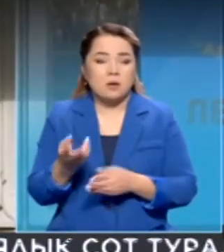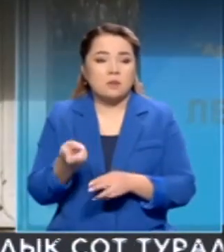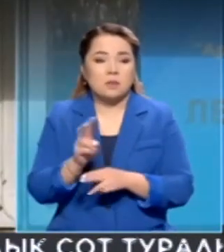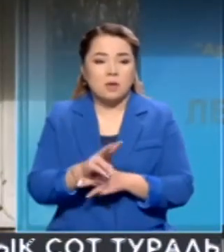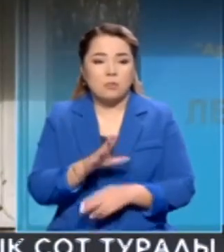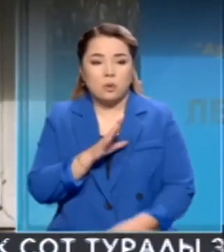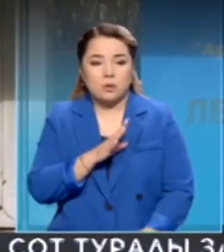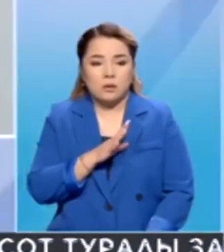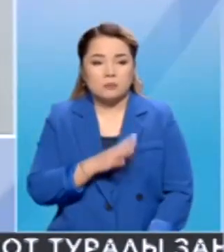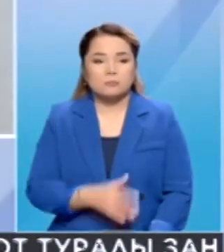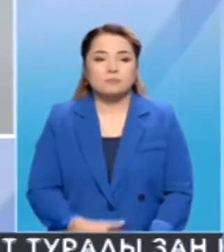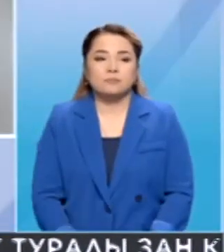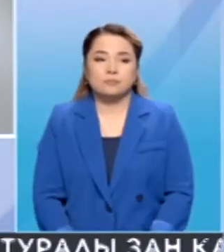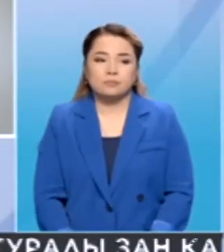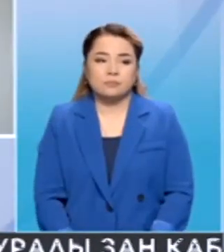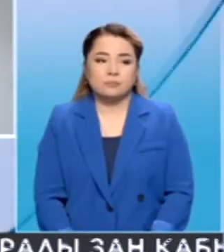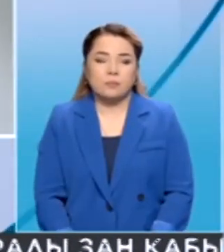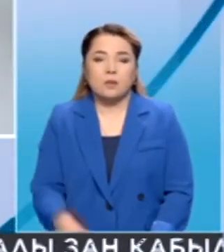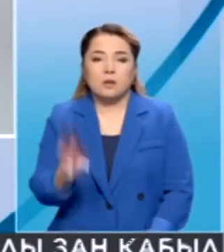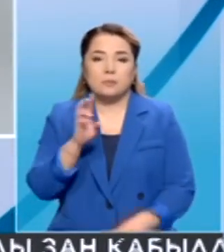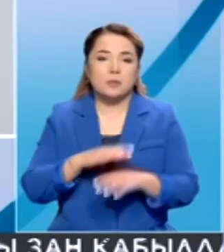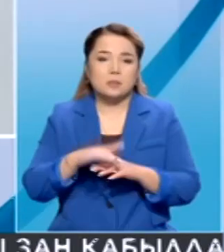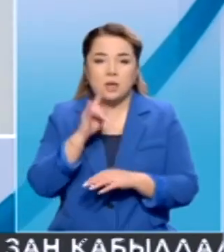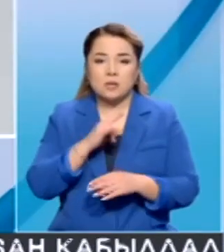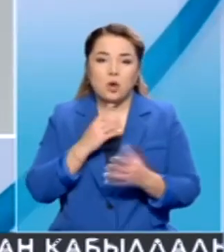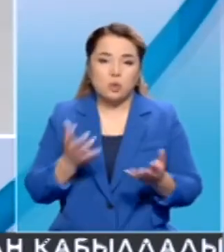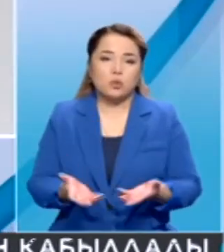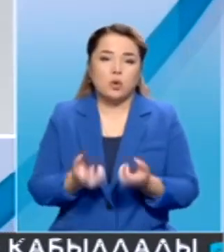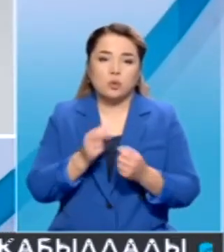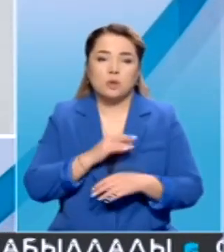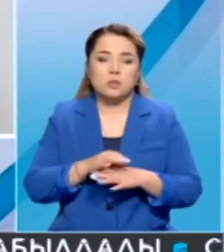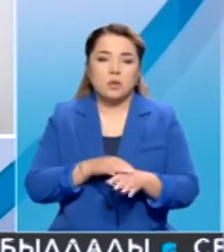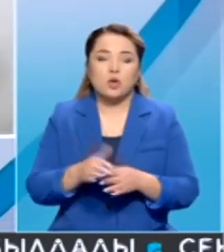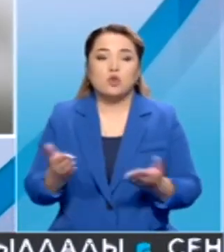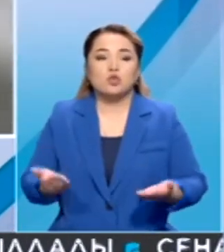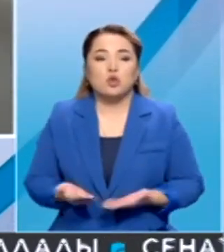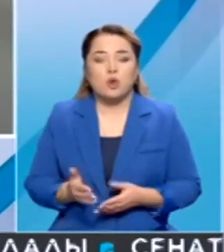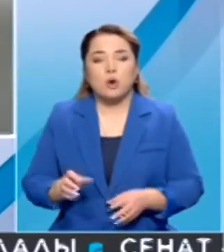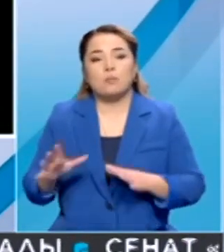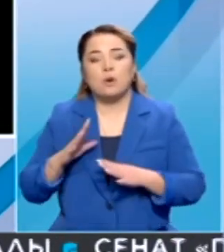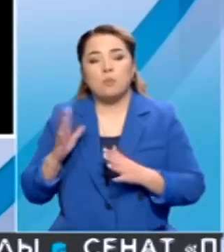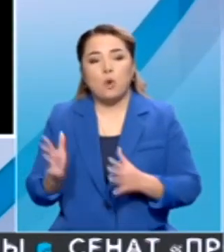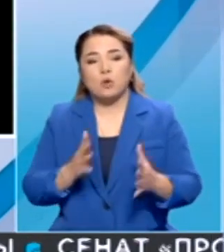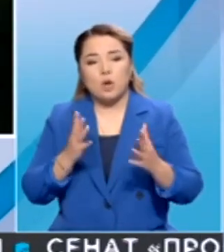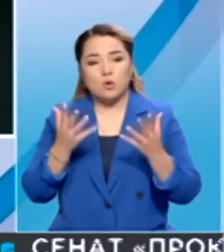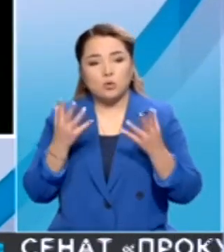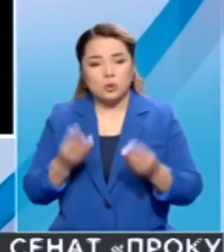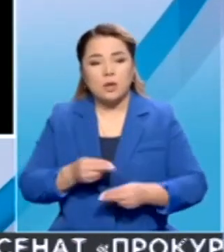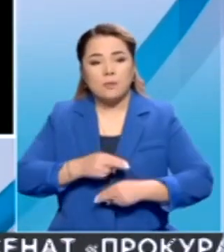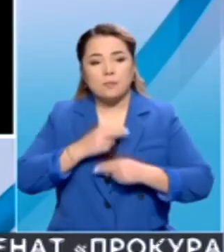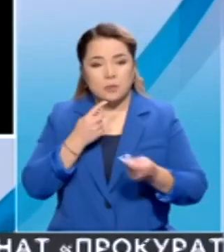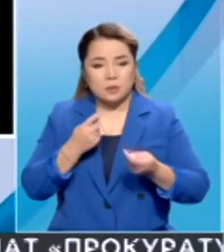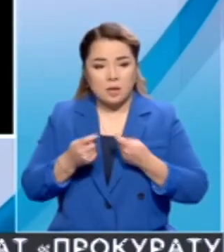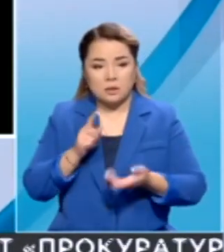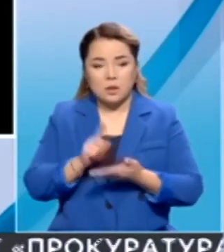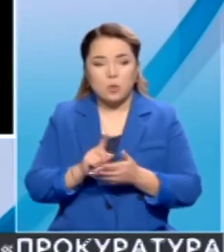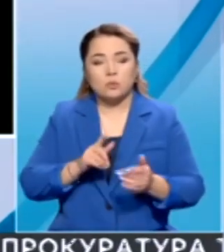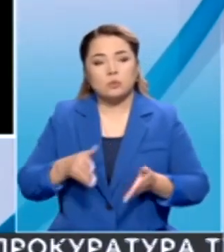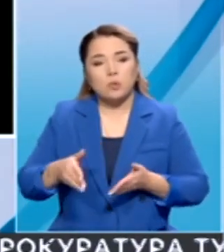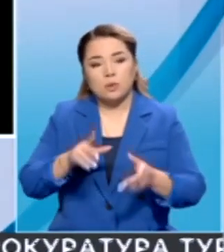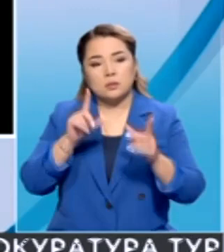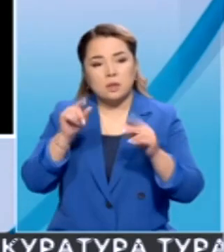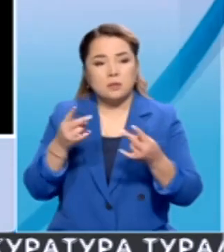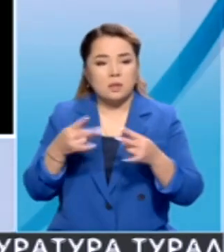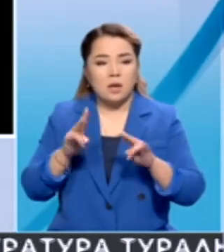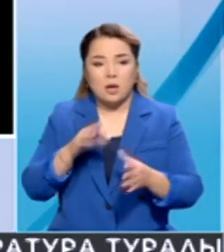сол кезде. Батыс қазақстандық құтқарушылар тұрғындарды боранды күні барынша сақ болуға шақырды. Жолға шықпауды